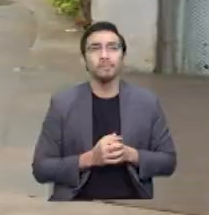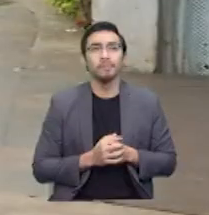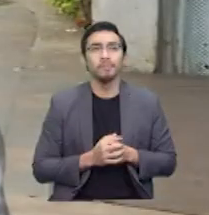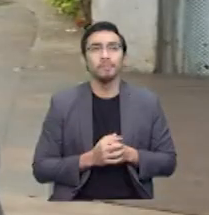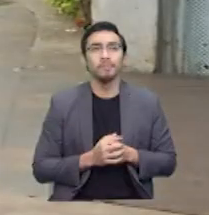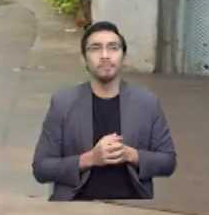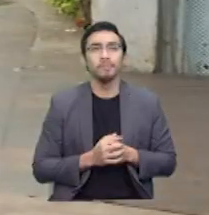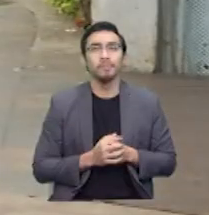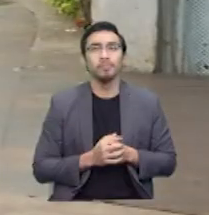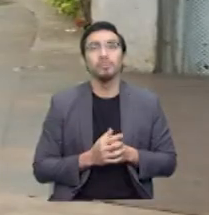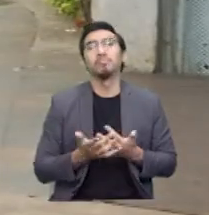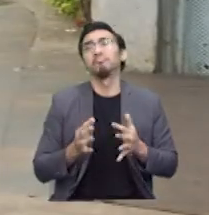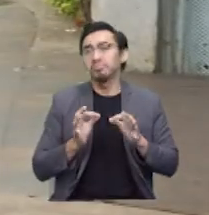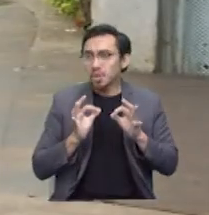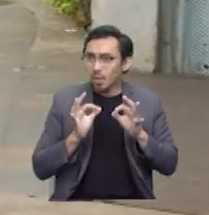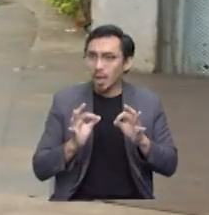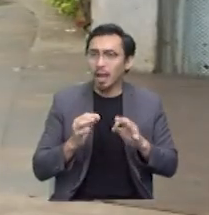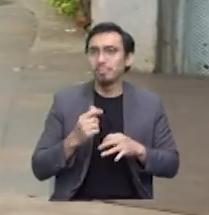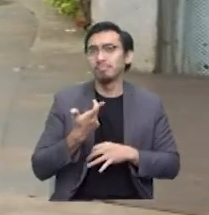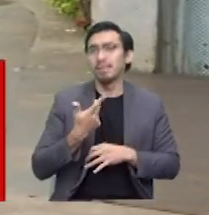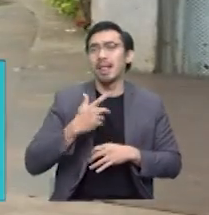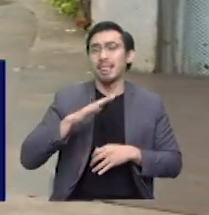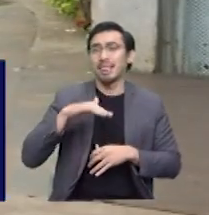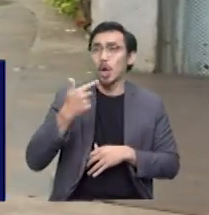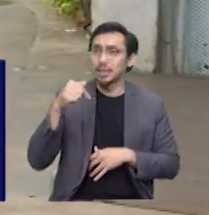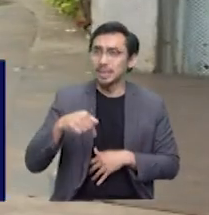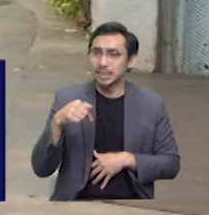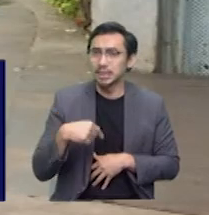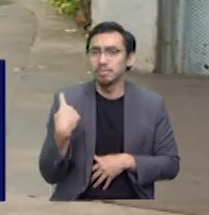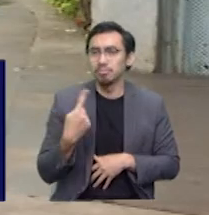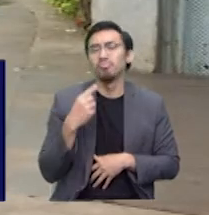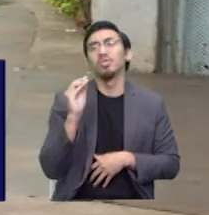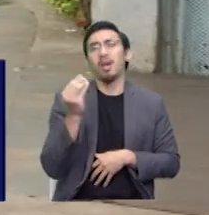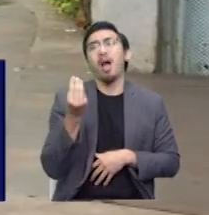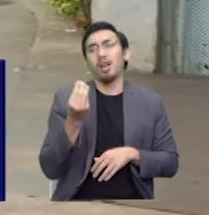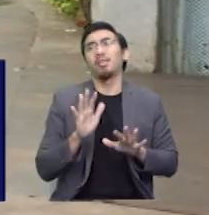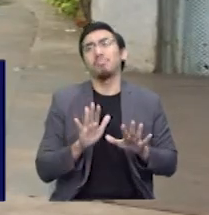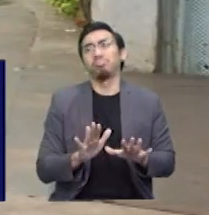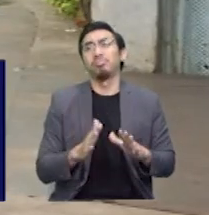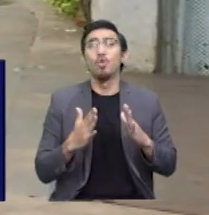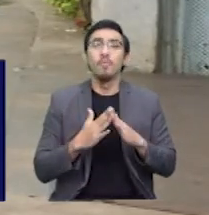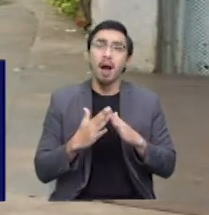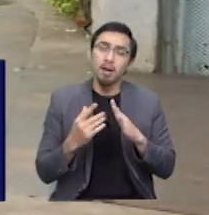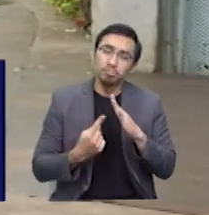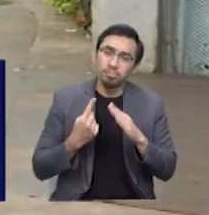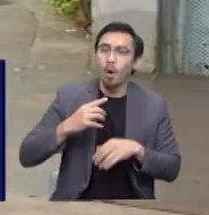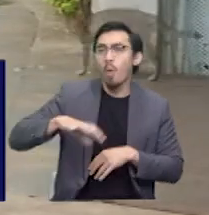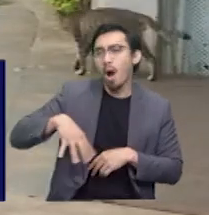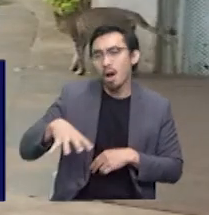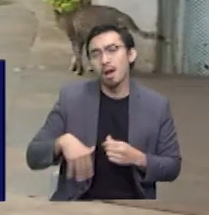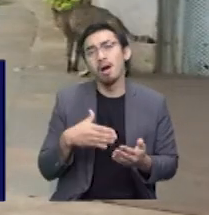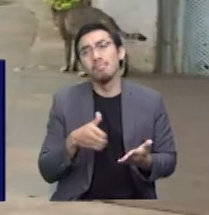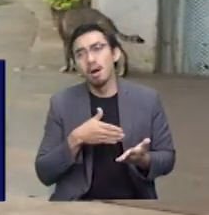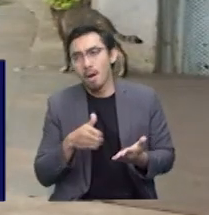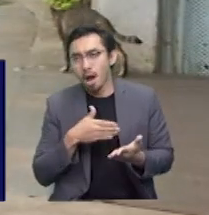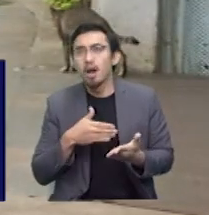Oh, oke, kayaknya untuk liburan tahun ini kita nggak kemana-mana. Mungkin di rumah sama keluarga kita barbecue. Keluarga besar kumpul di rumah. Gitu.